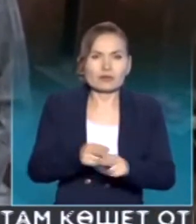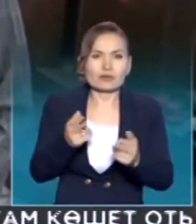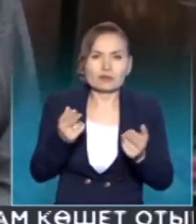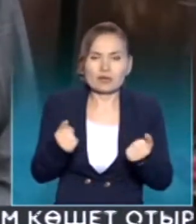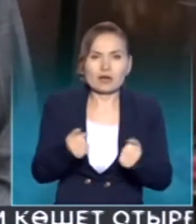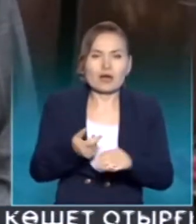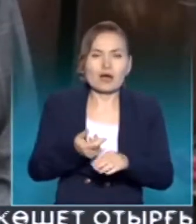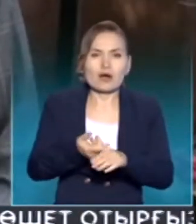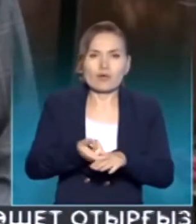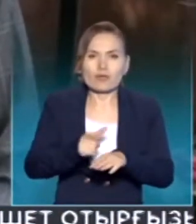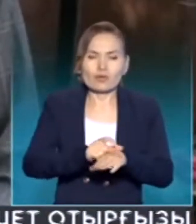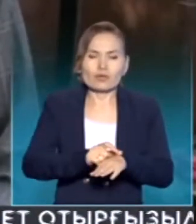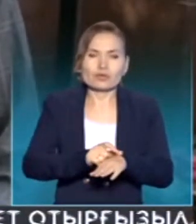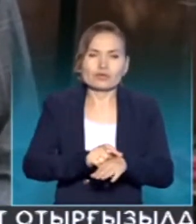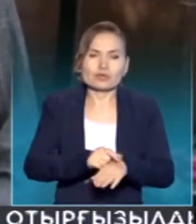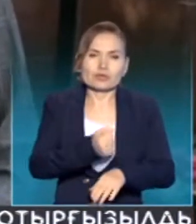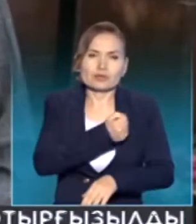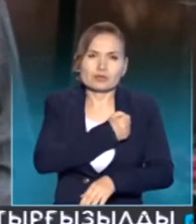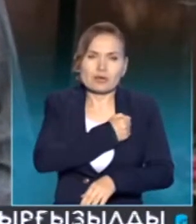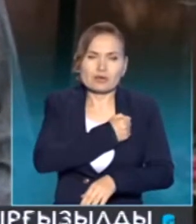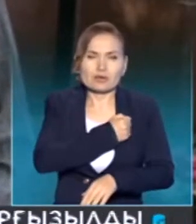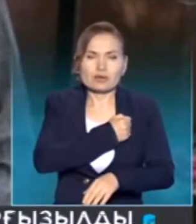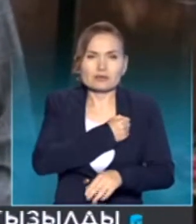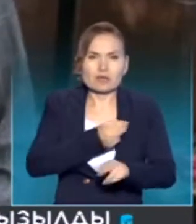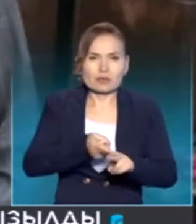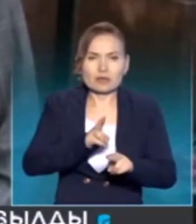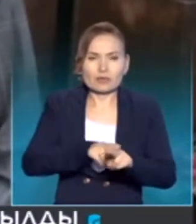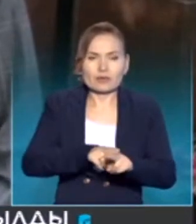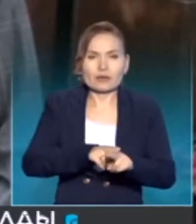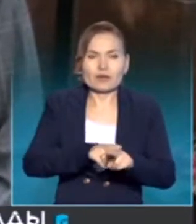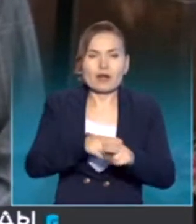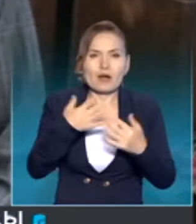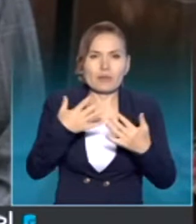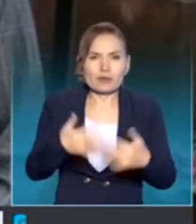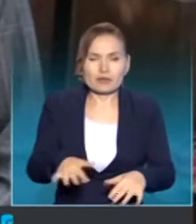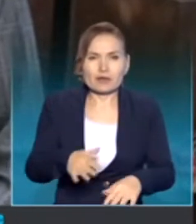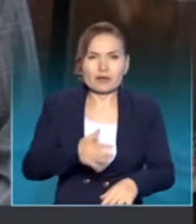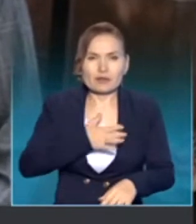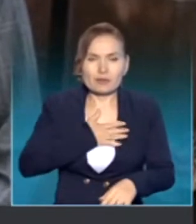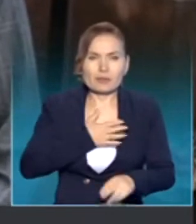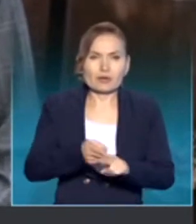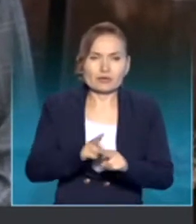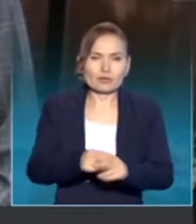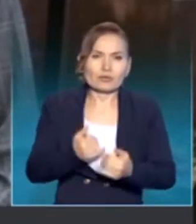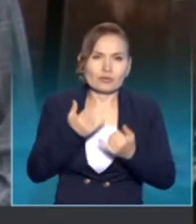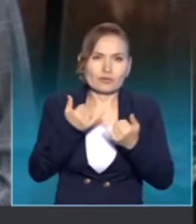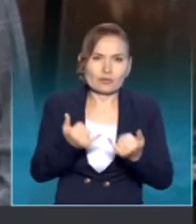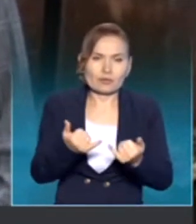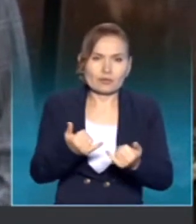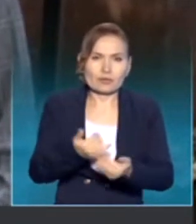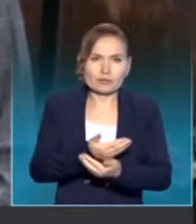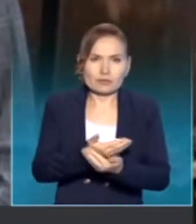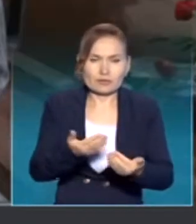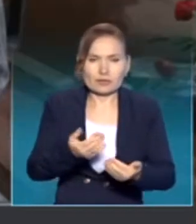керек. Бауырларымыз, ағаларым, інілерім, балаларыма бәріне тағзым етеміз, басымызды